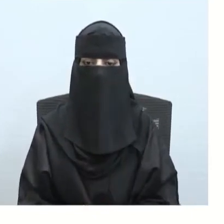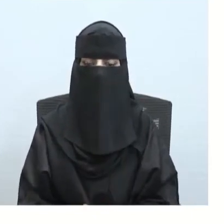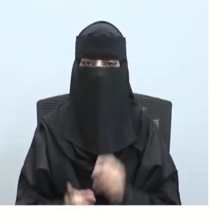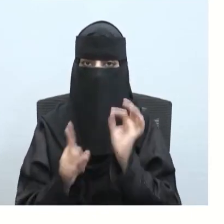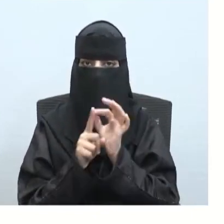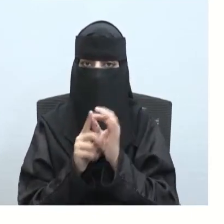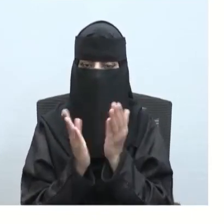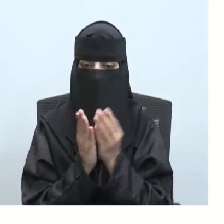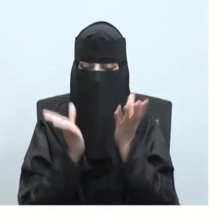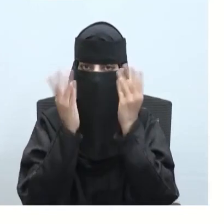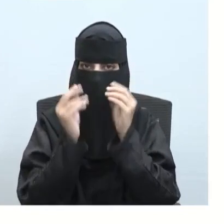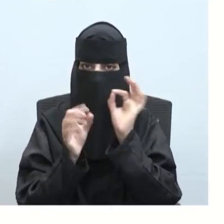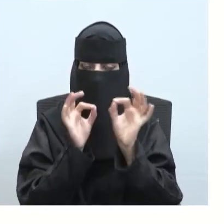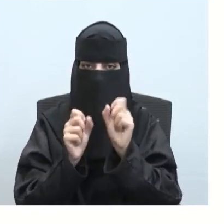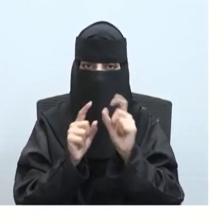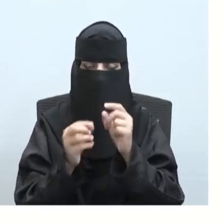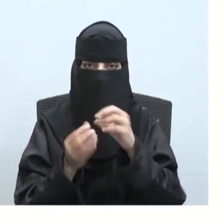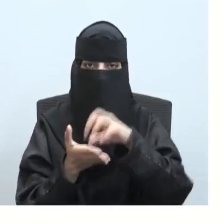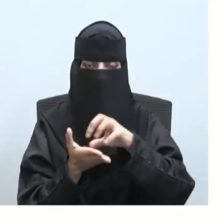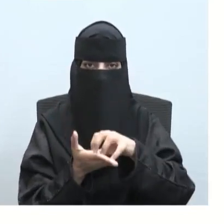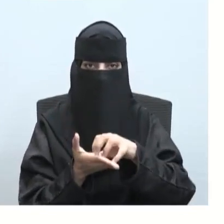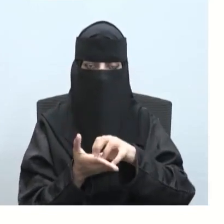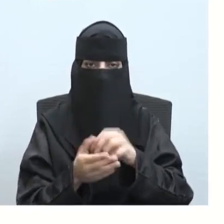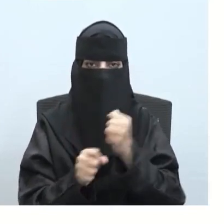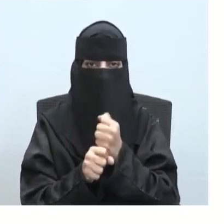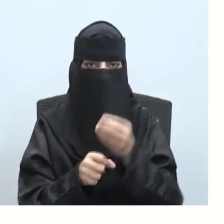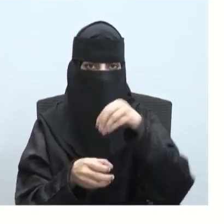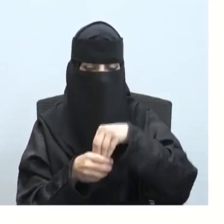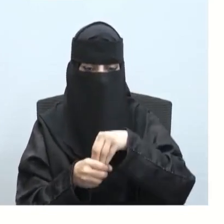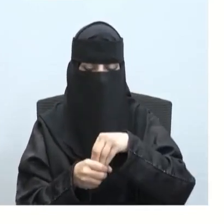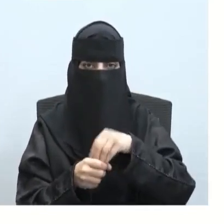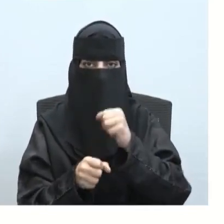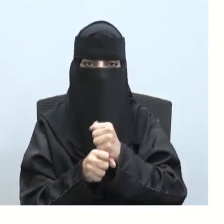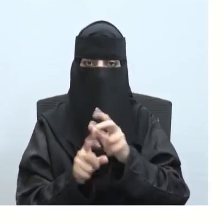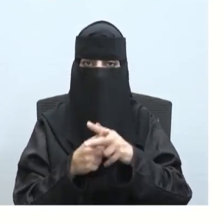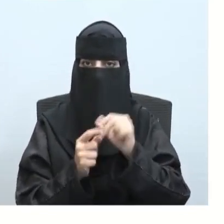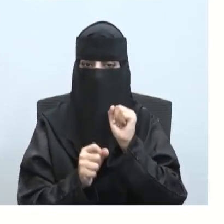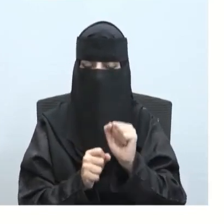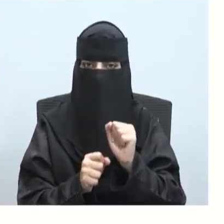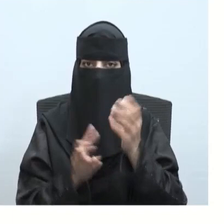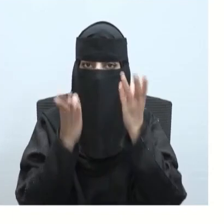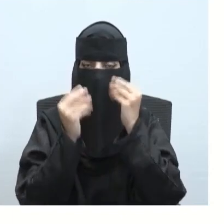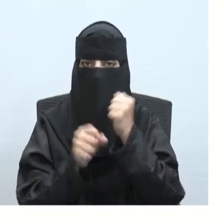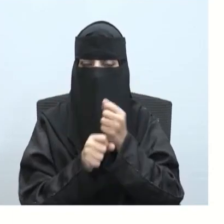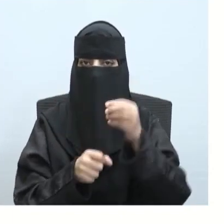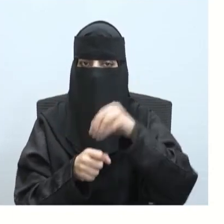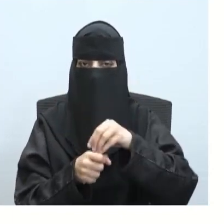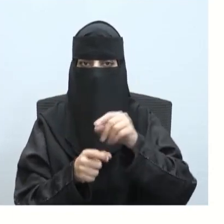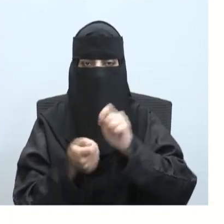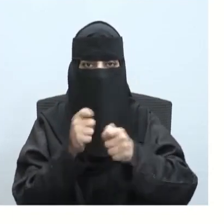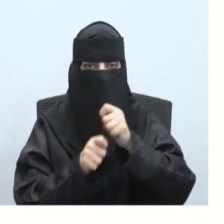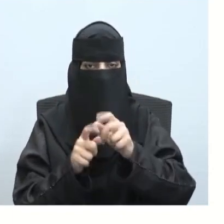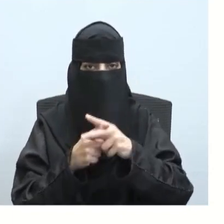أهداف الوحدة: التعرف على تقنيات إنترنت الأشياء المستخدمة في الأغراض الصناعية، التعرف على استخدام الأتمتة